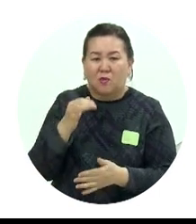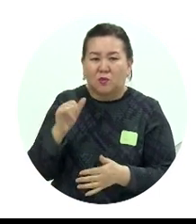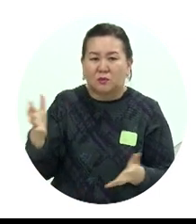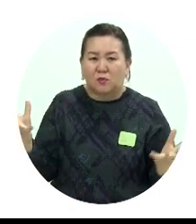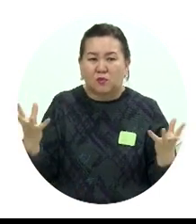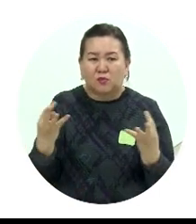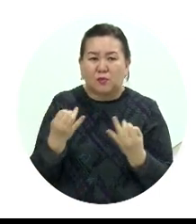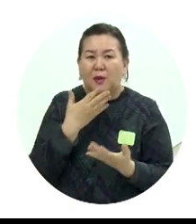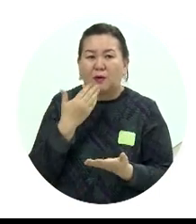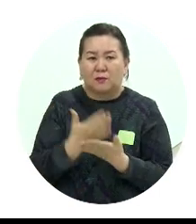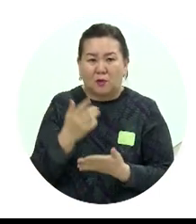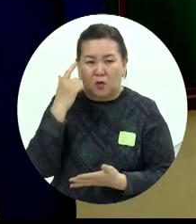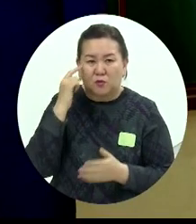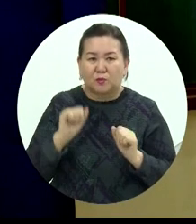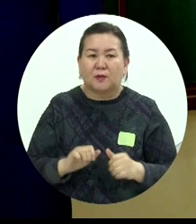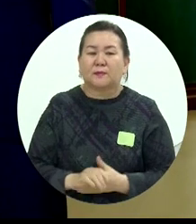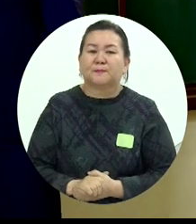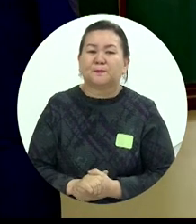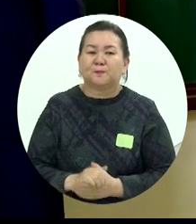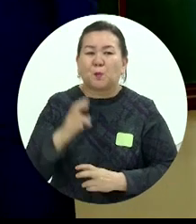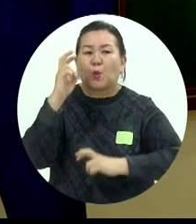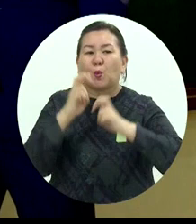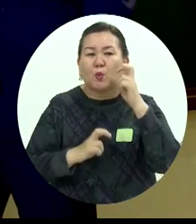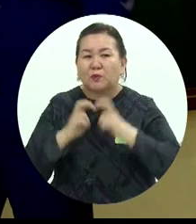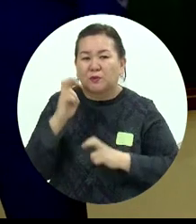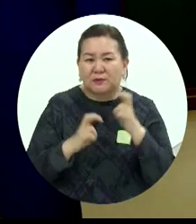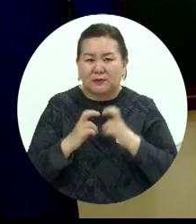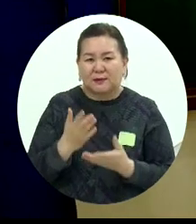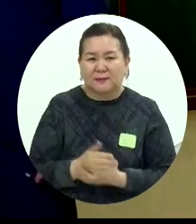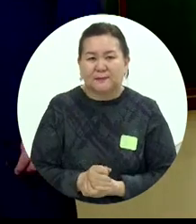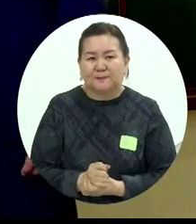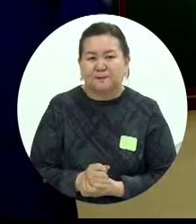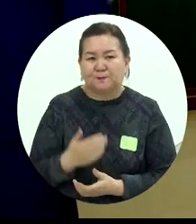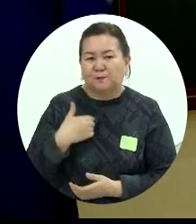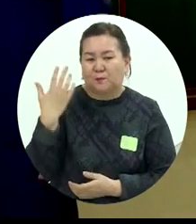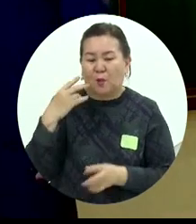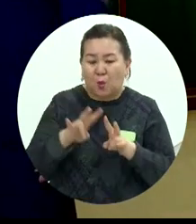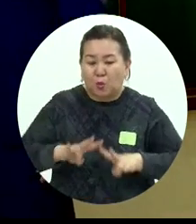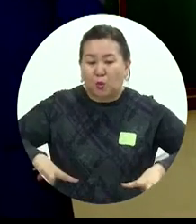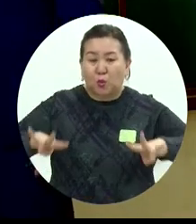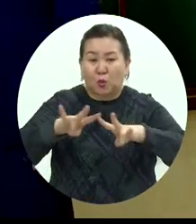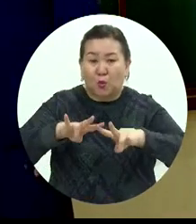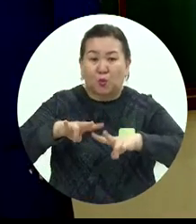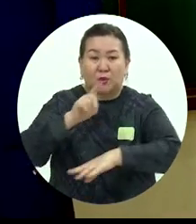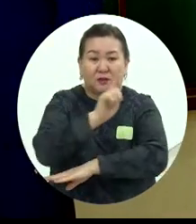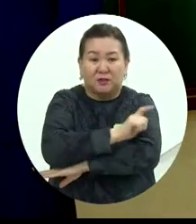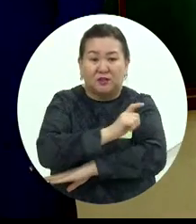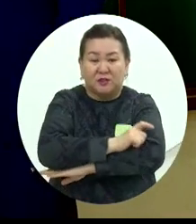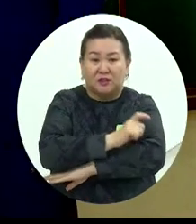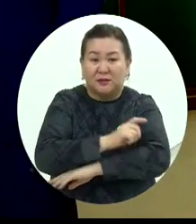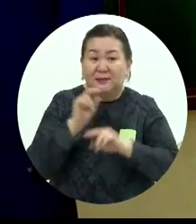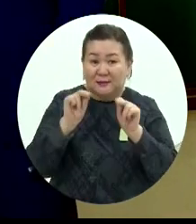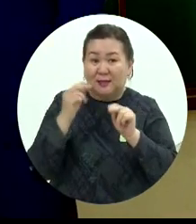хомсдолд оруулсан байна гэж ойлгох нэ. За үйлдвэрлэж байгаа усны хомсдол. За бид нар өмнөх нуур гэсэн хичээл дээр арал нуурын